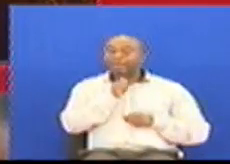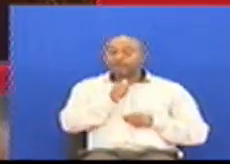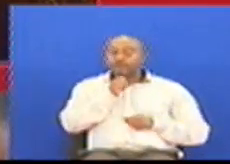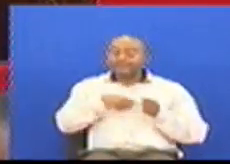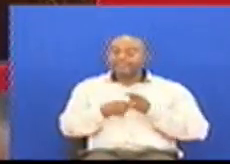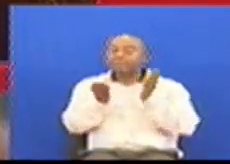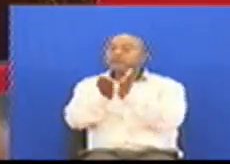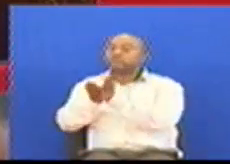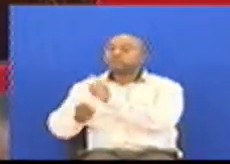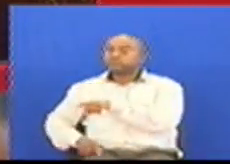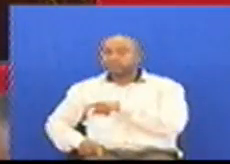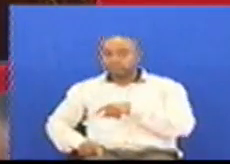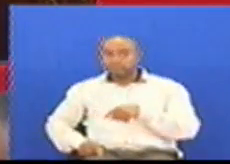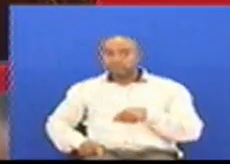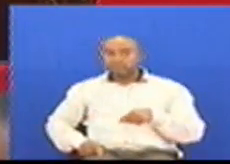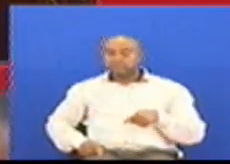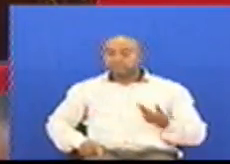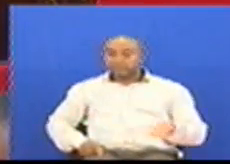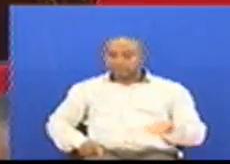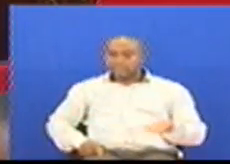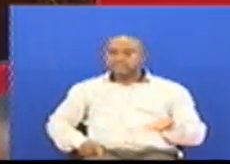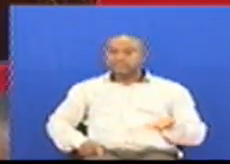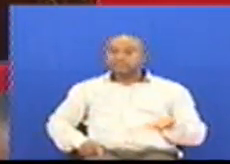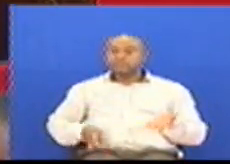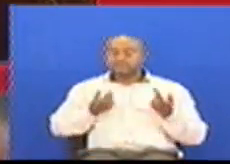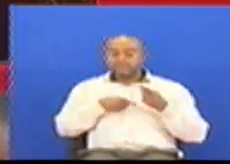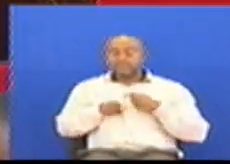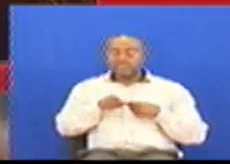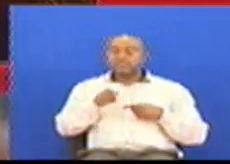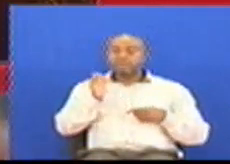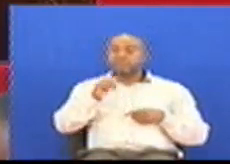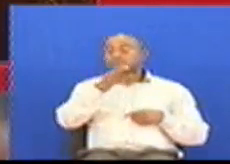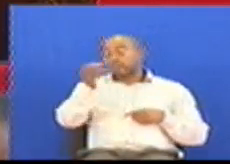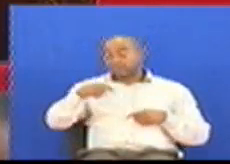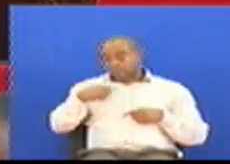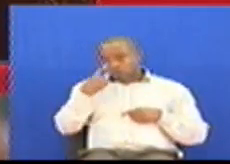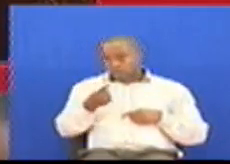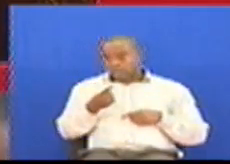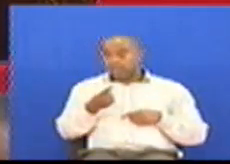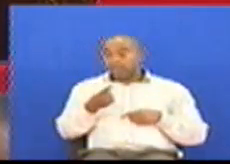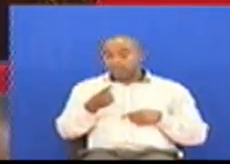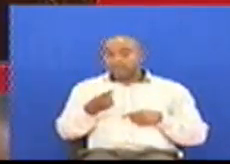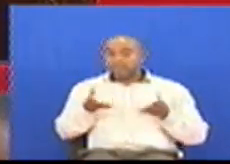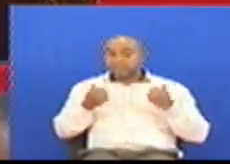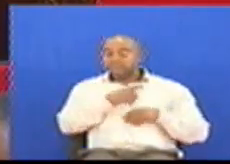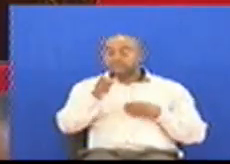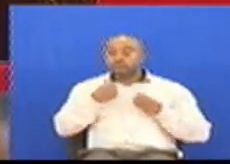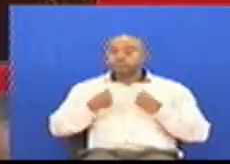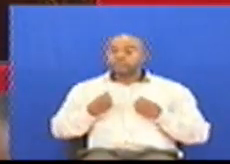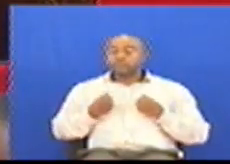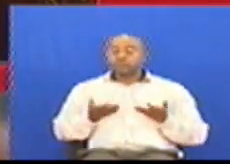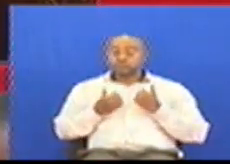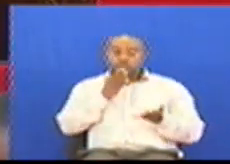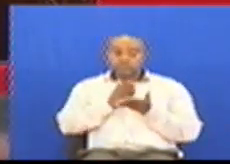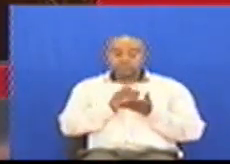serikali. Lakini kama matundu ya vyoo bado miaka 58 ya uhuru tujadili, mimi naona hapo bado hatuko sawa sawa. Tujitahidi kuhakikisha kwamba